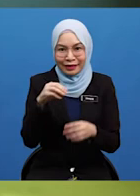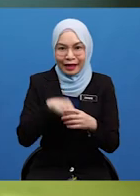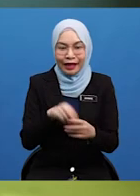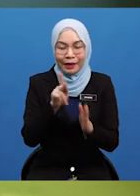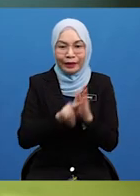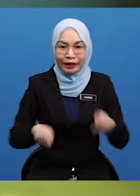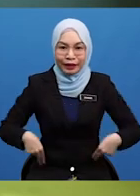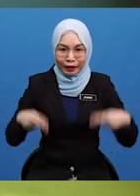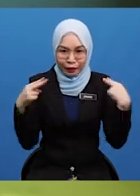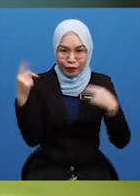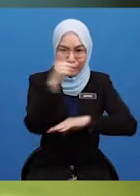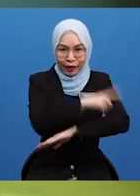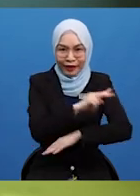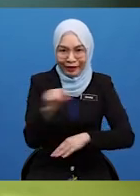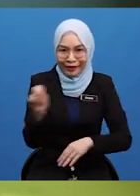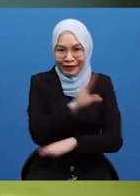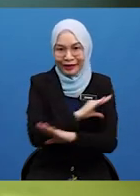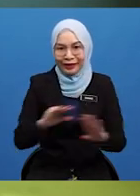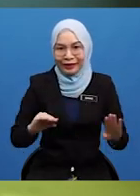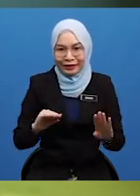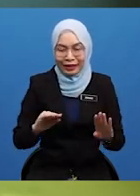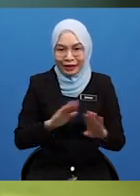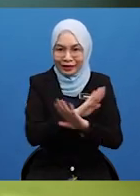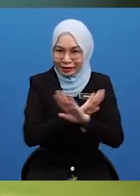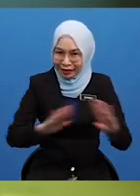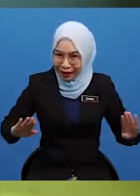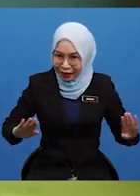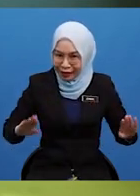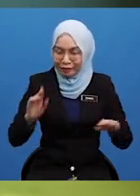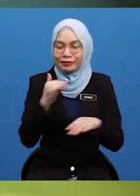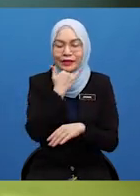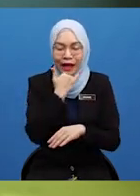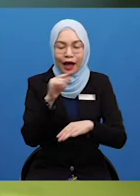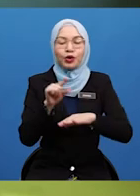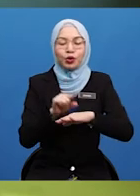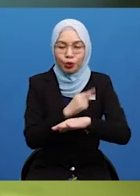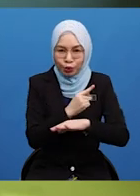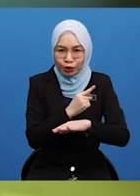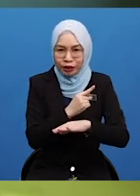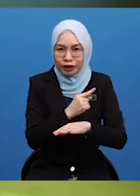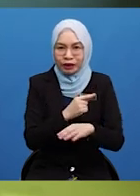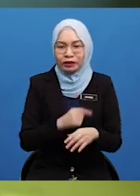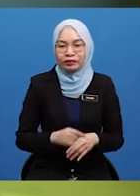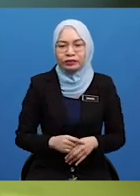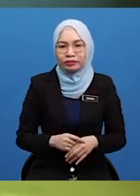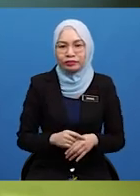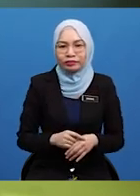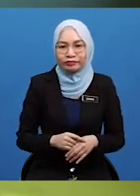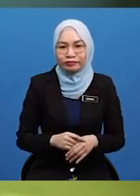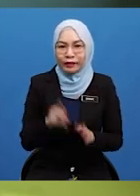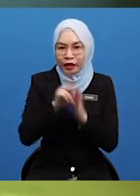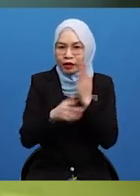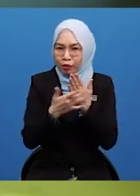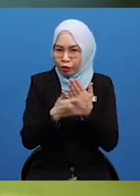kehidupan seharian dan jangan sesekali salahgunakan atau Mas yakin